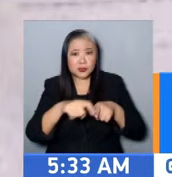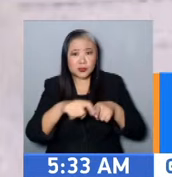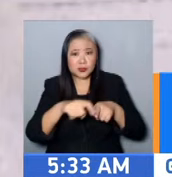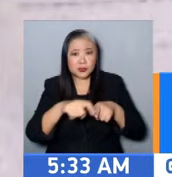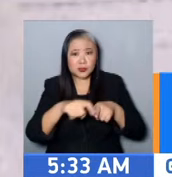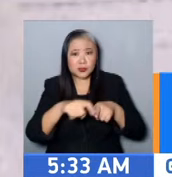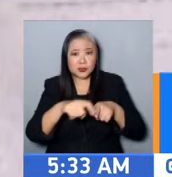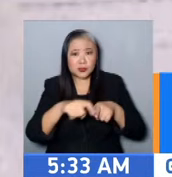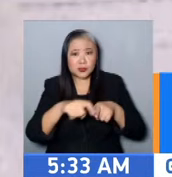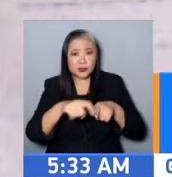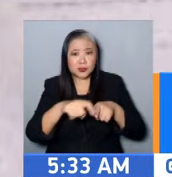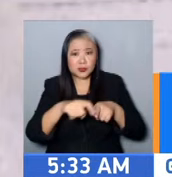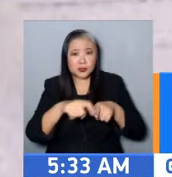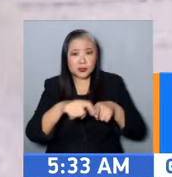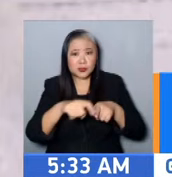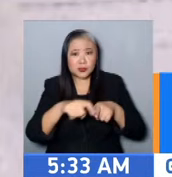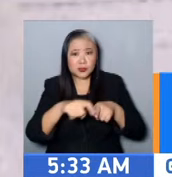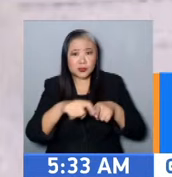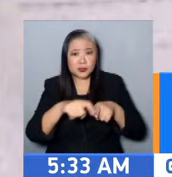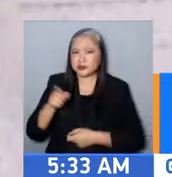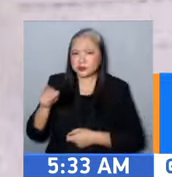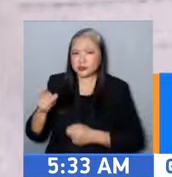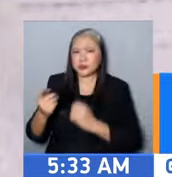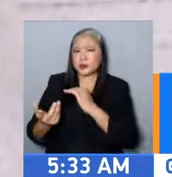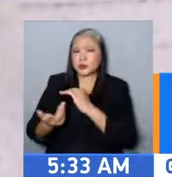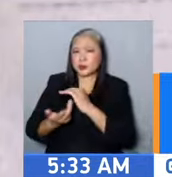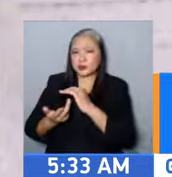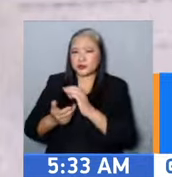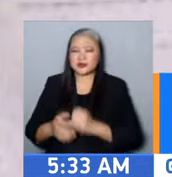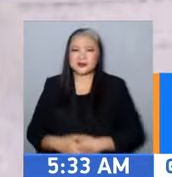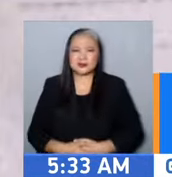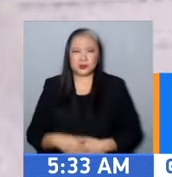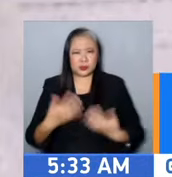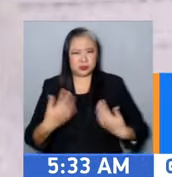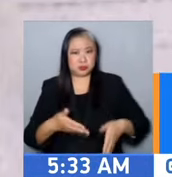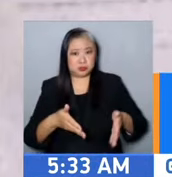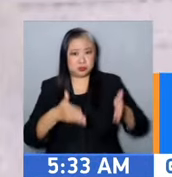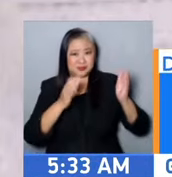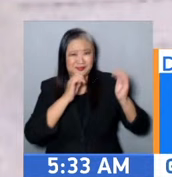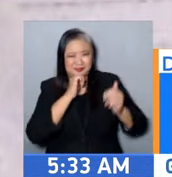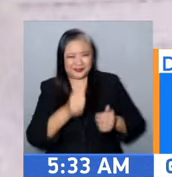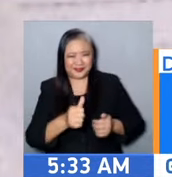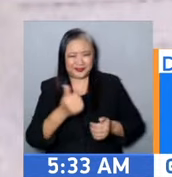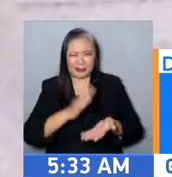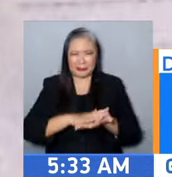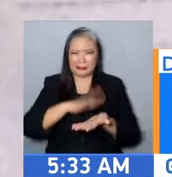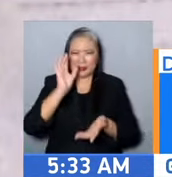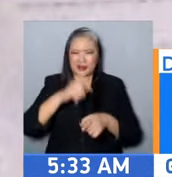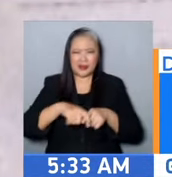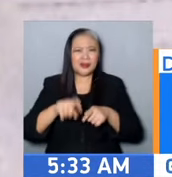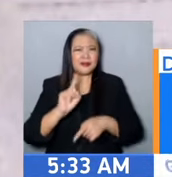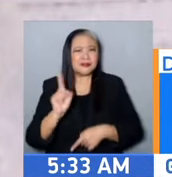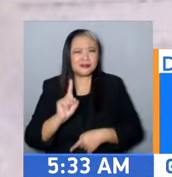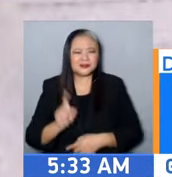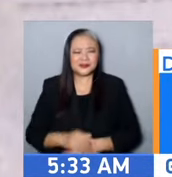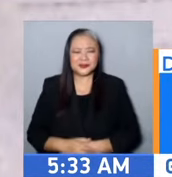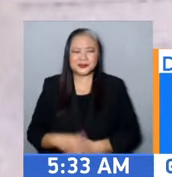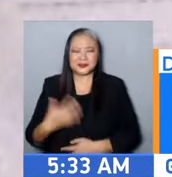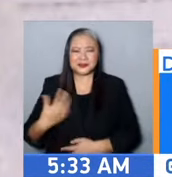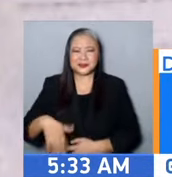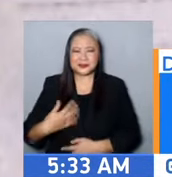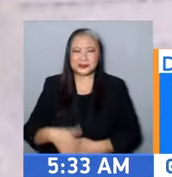sa customer. Hindi naman building yan na fully air conditioned. Oo nga, di ba? Paano yan? 24/7. Tamang duda tuloy tayo ngayon